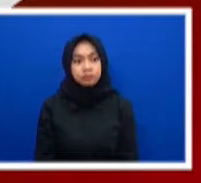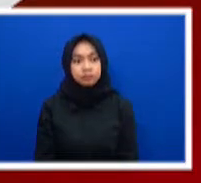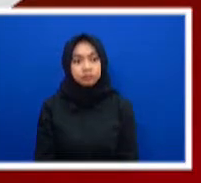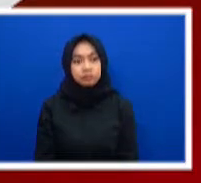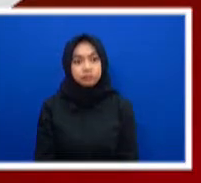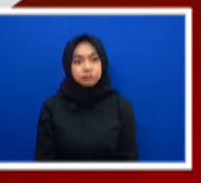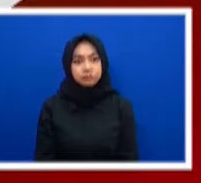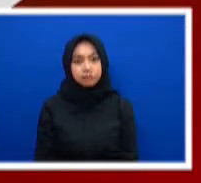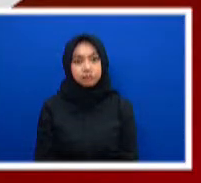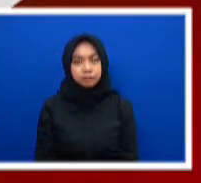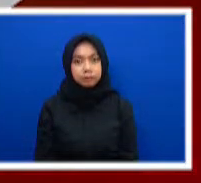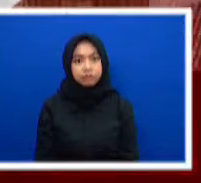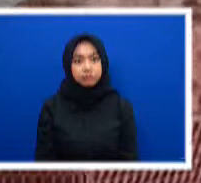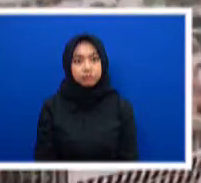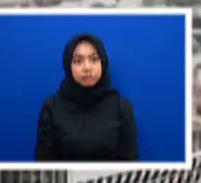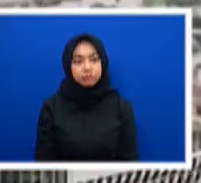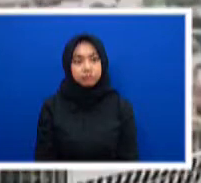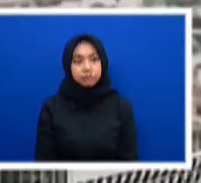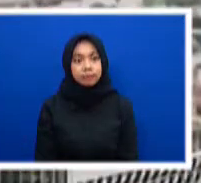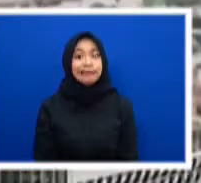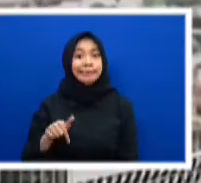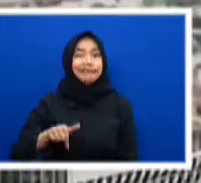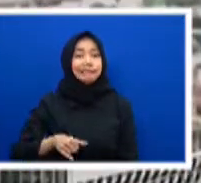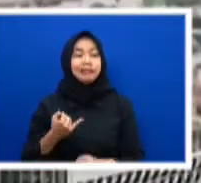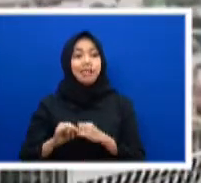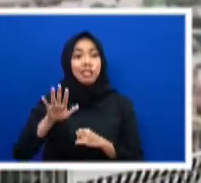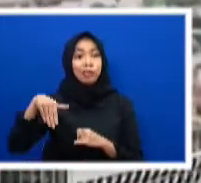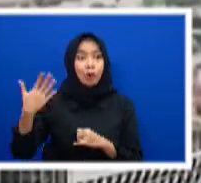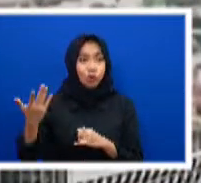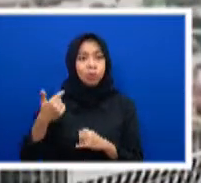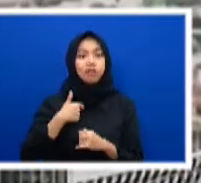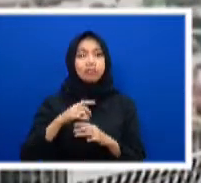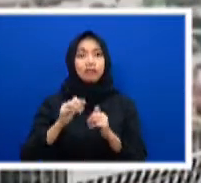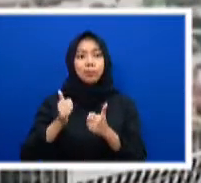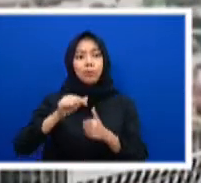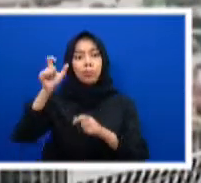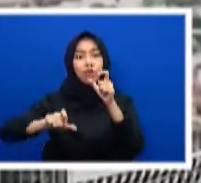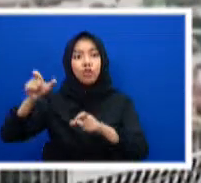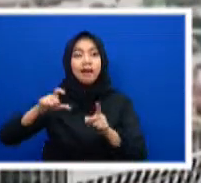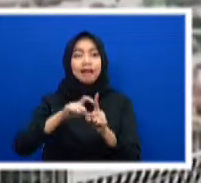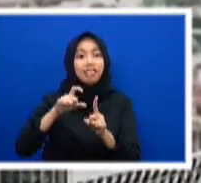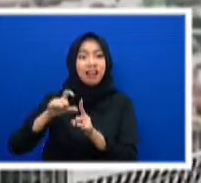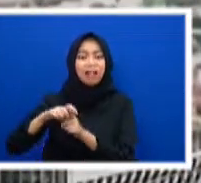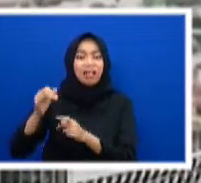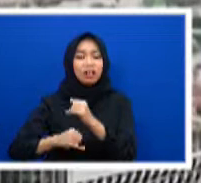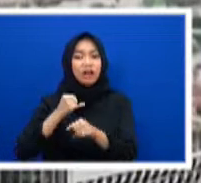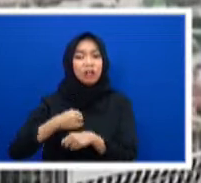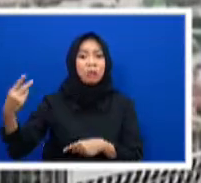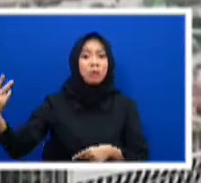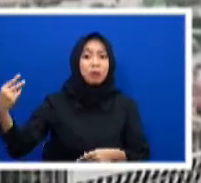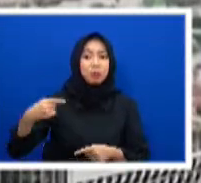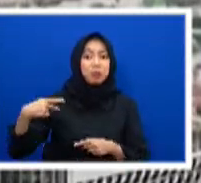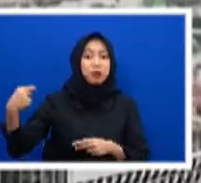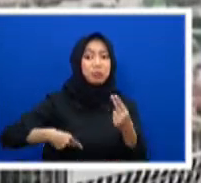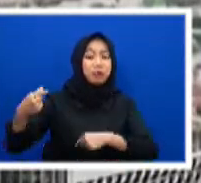akhir tahun itu kita memang mengantisipasi pertumbuhan tadi pelanggan mau penggunaan data, kita siapin memang